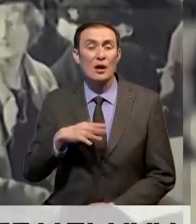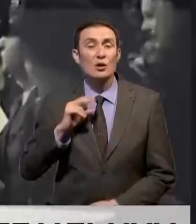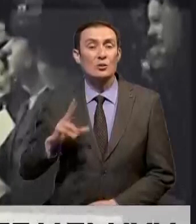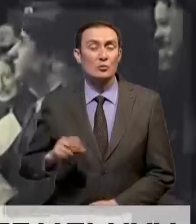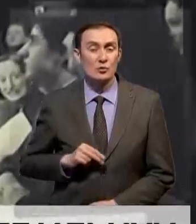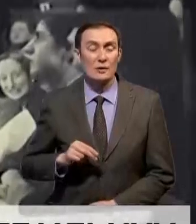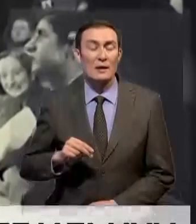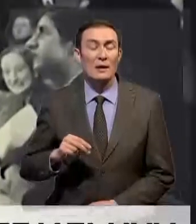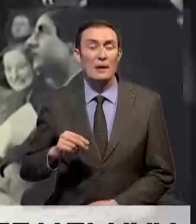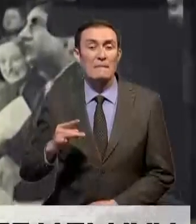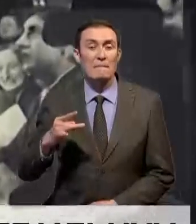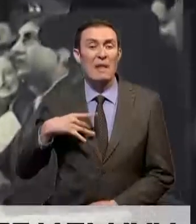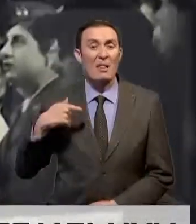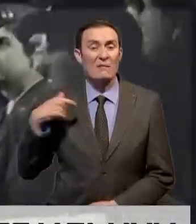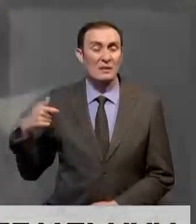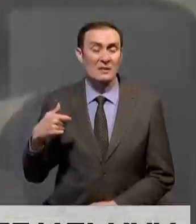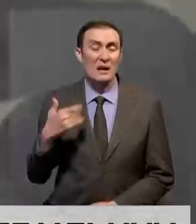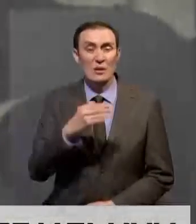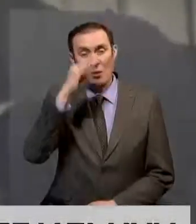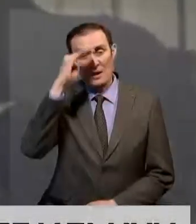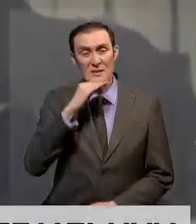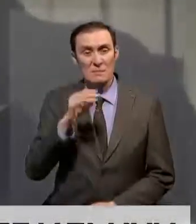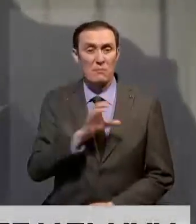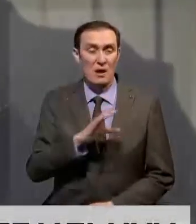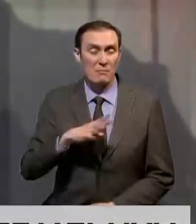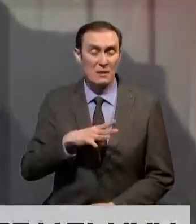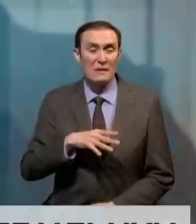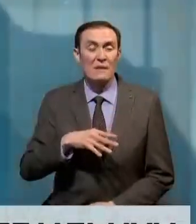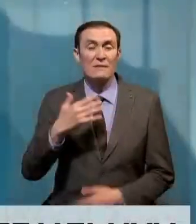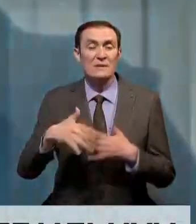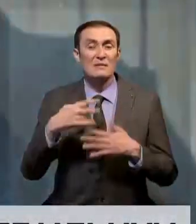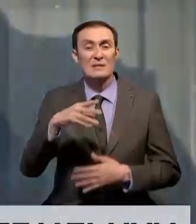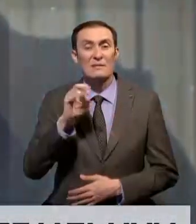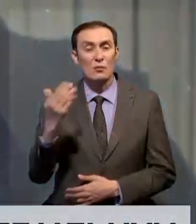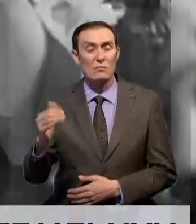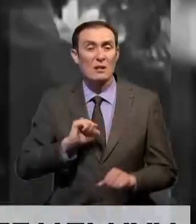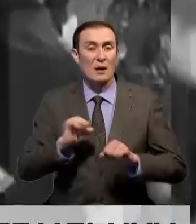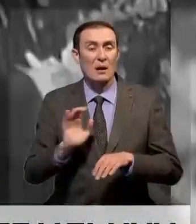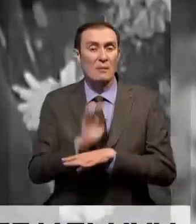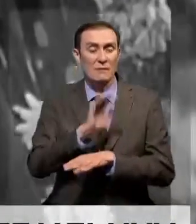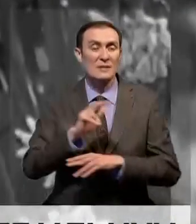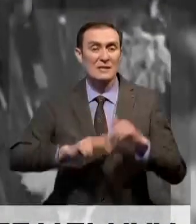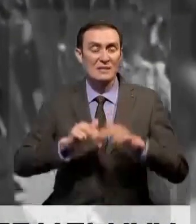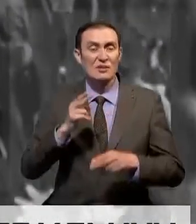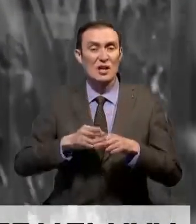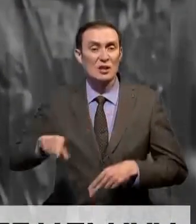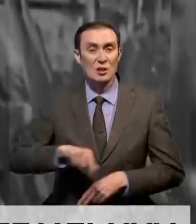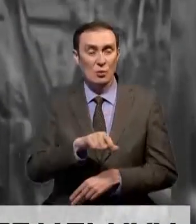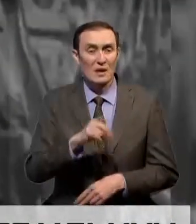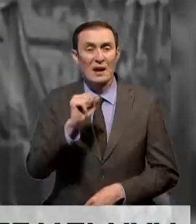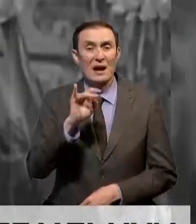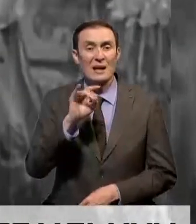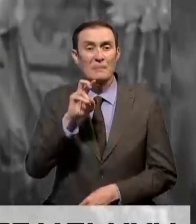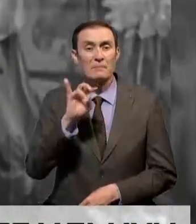белогвардейца, а отец Куанхан – сыном зажиточного бая из города Верны. В середине 20-х годов прошлого столетия он был командирован на строительство железной дороги в Харбине.